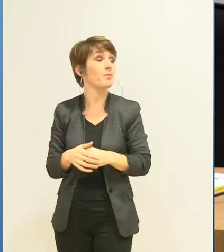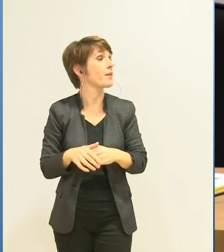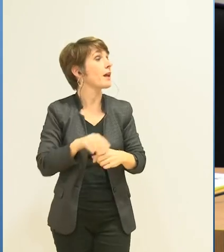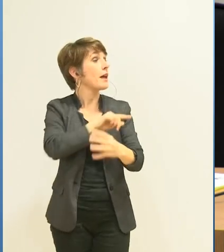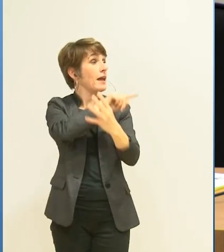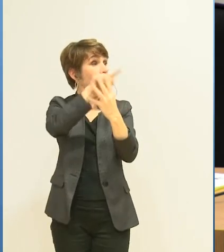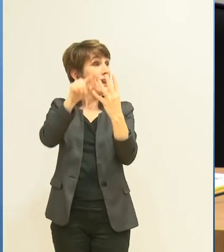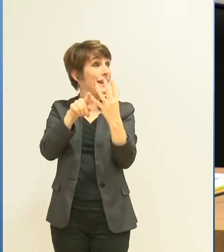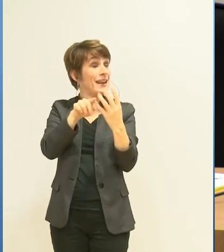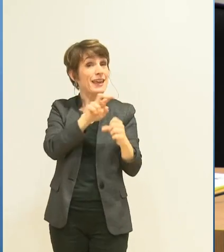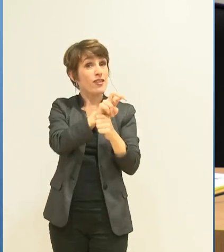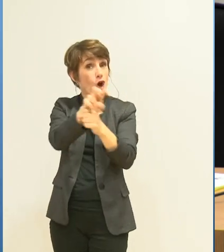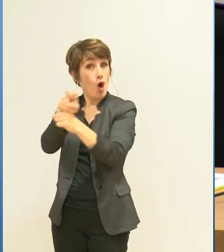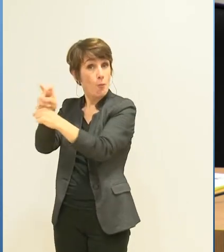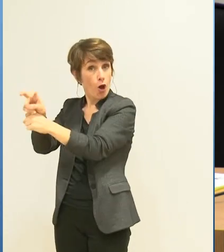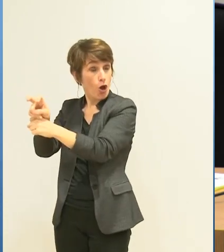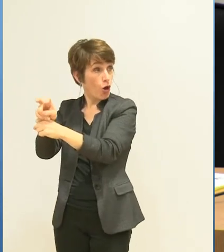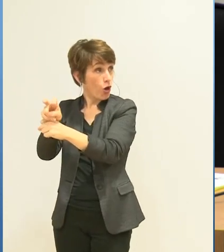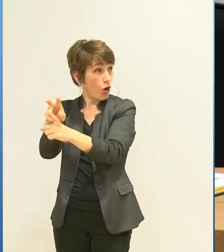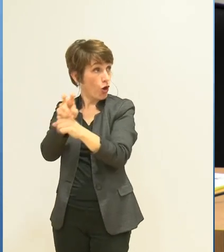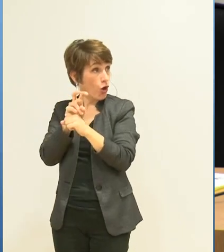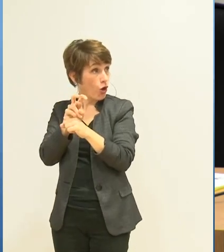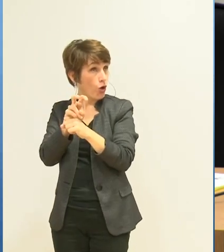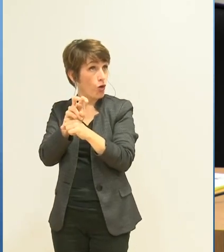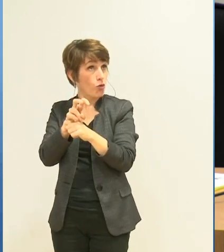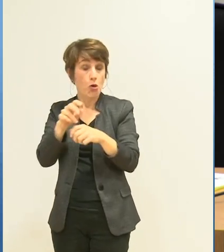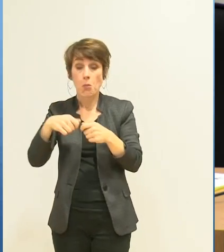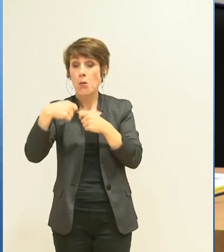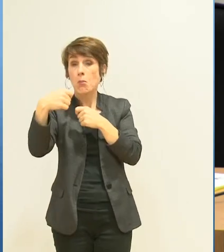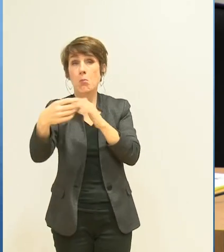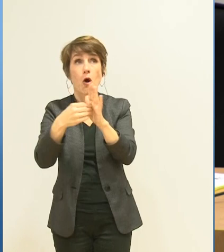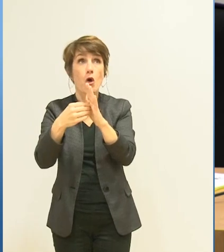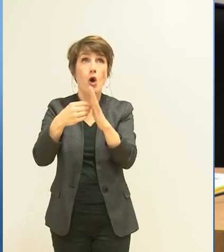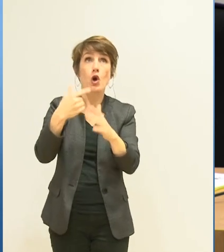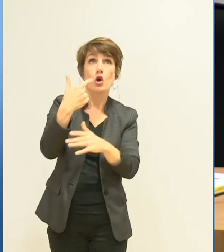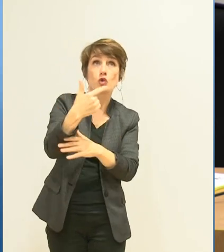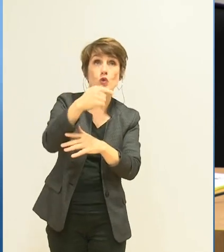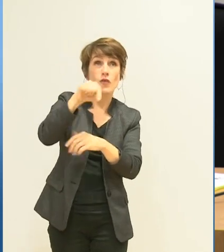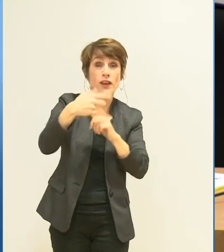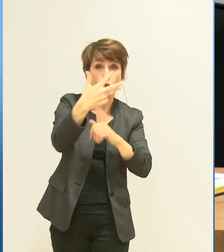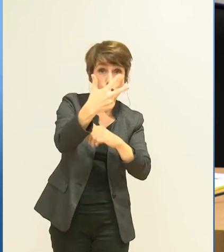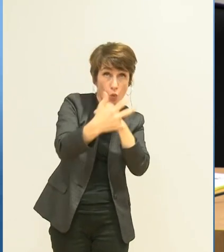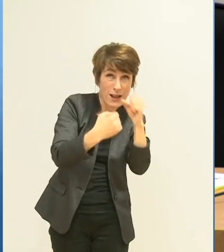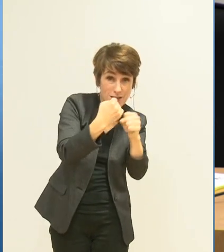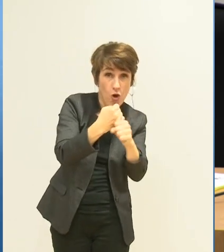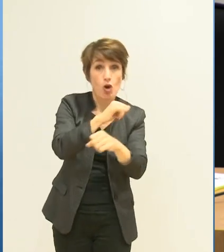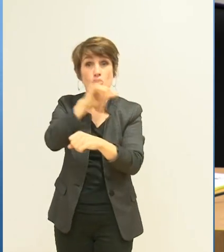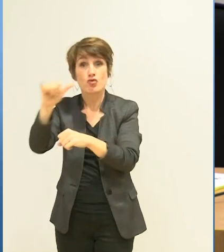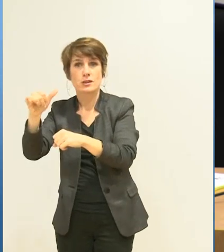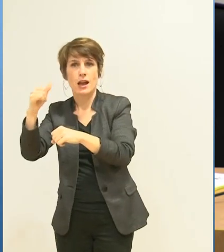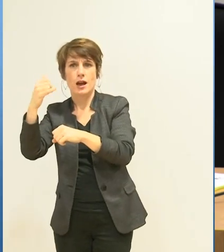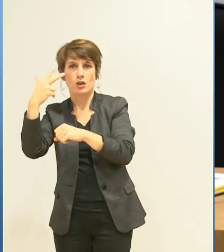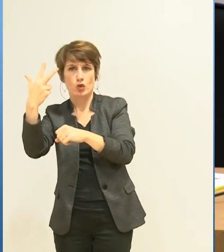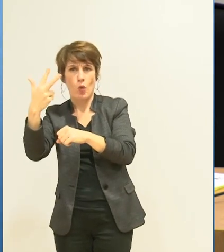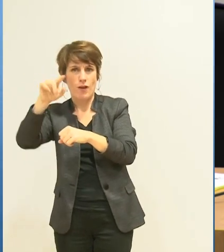faible durée de vie résiduelle entre 2,3 et 3 9 ans ils ont été